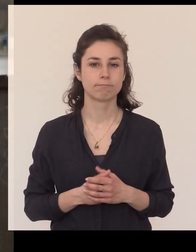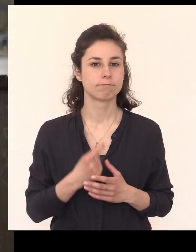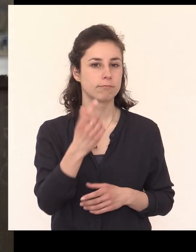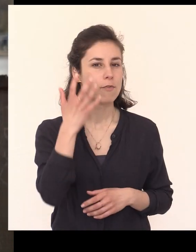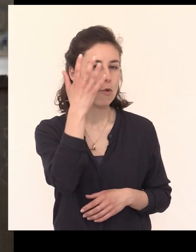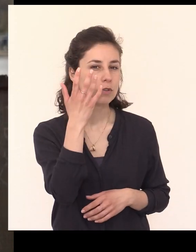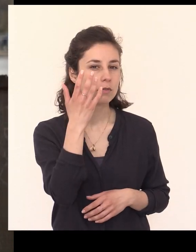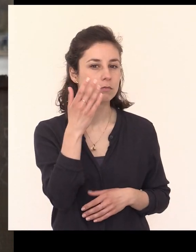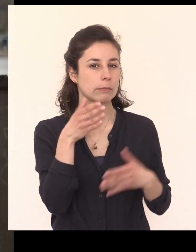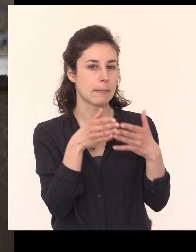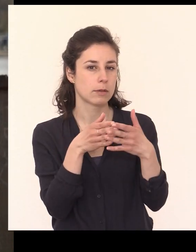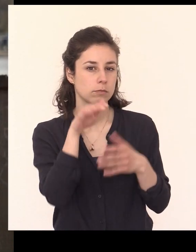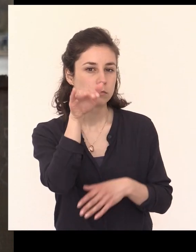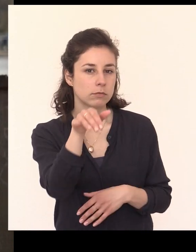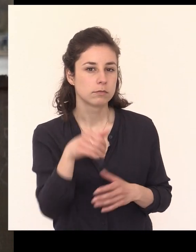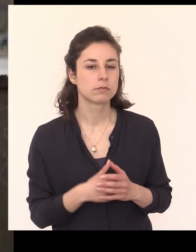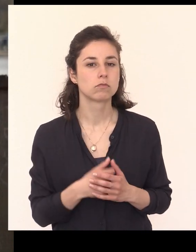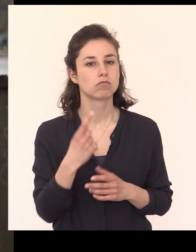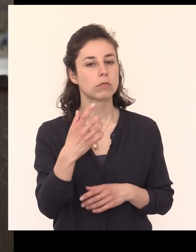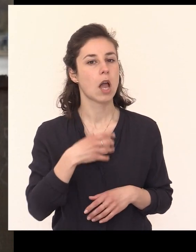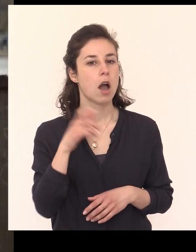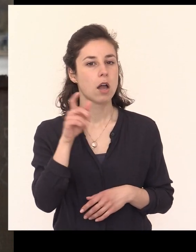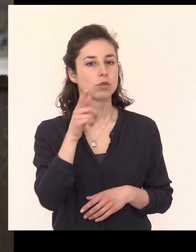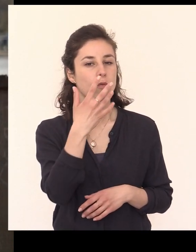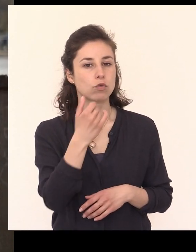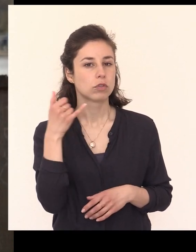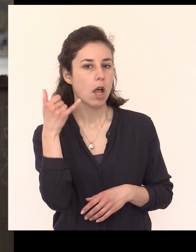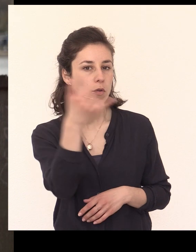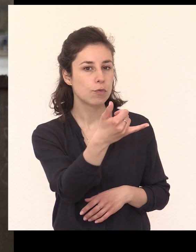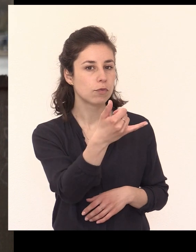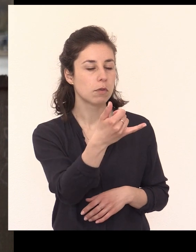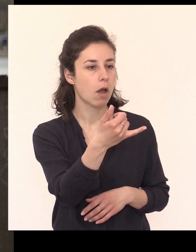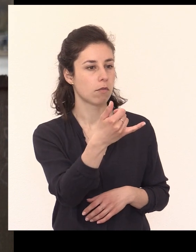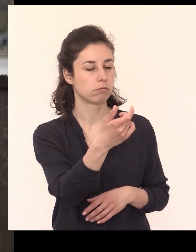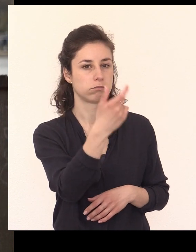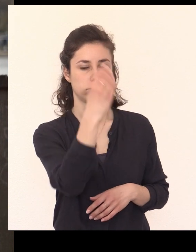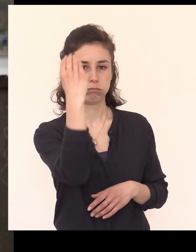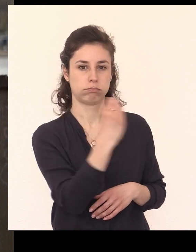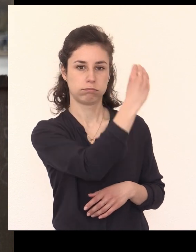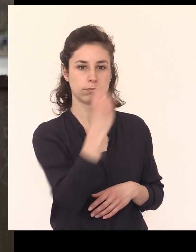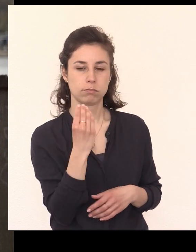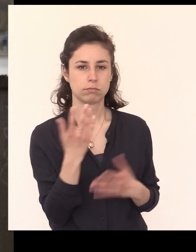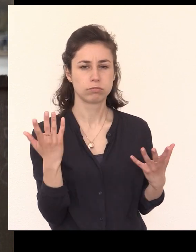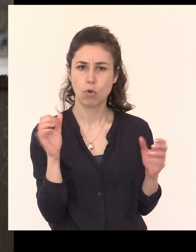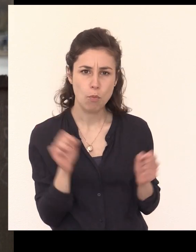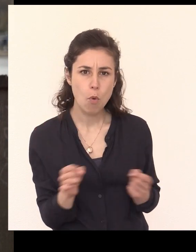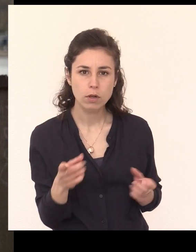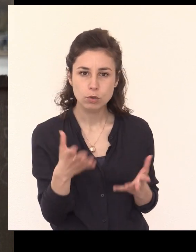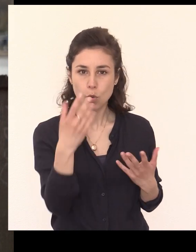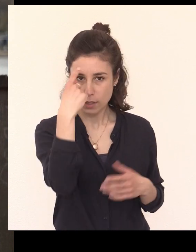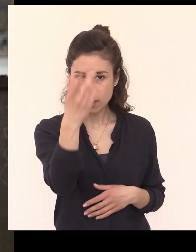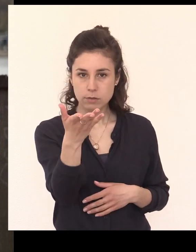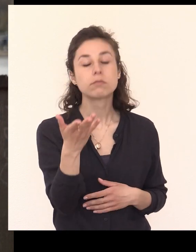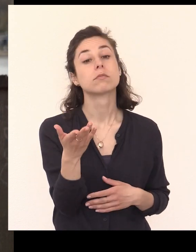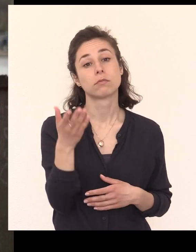Stell dir vor, du hast eine Behinderung, du rufst bei deiner Krankenkasse an und keiner spricht mit dir. Das gibt's doch gar nicht, denkst